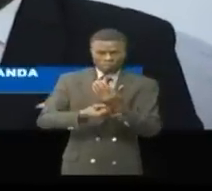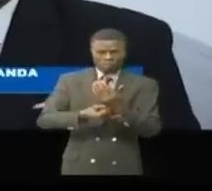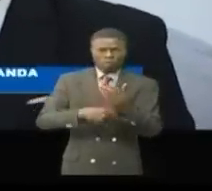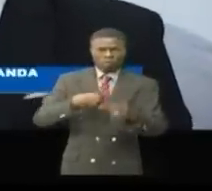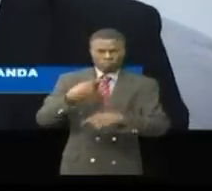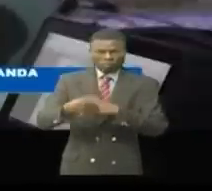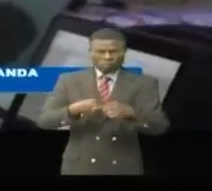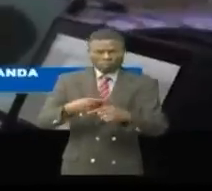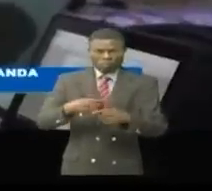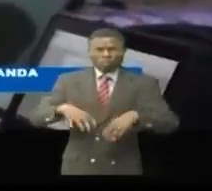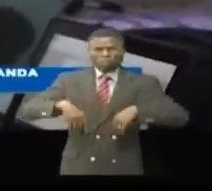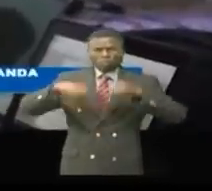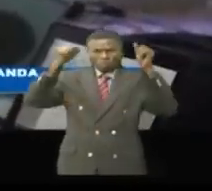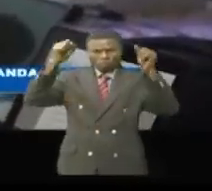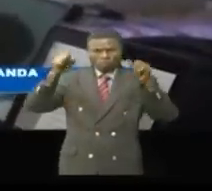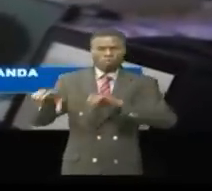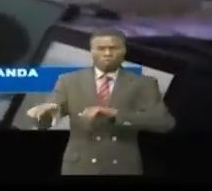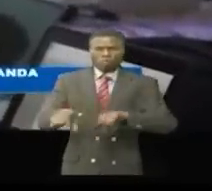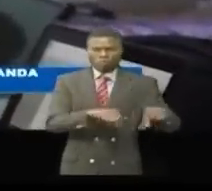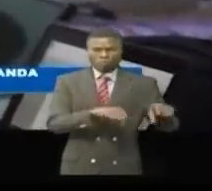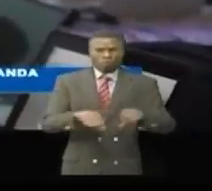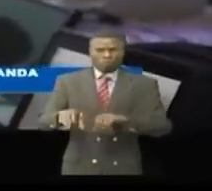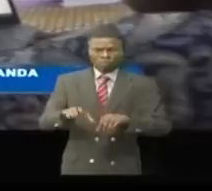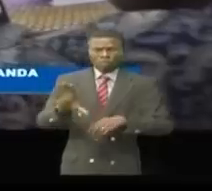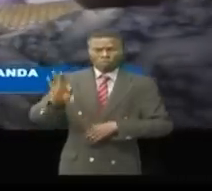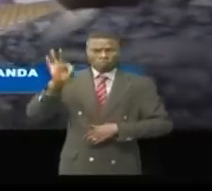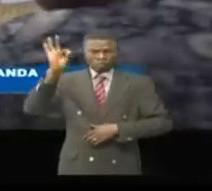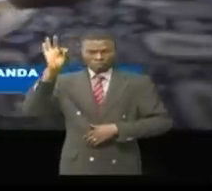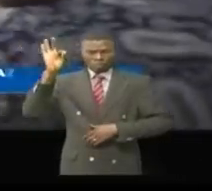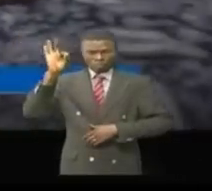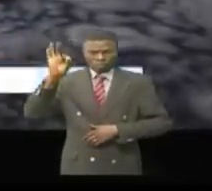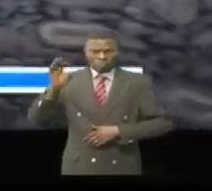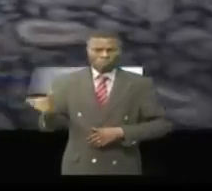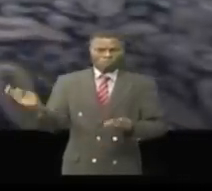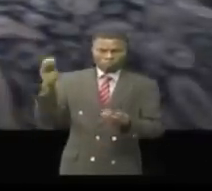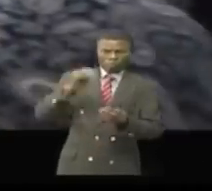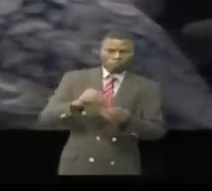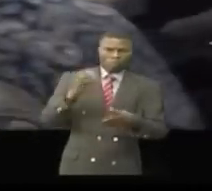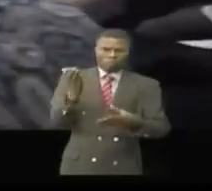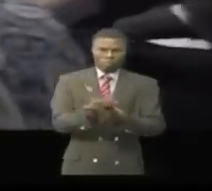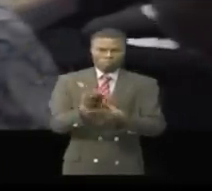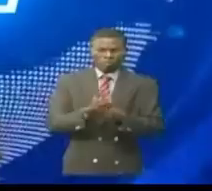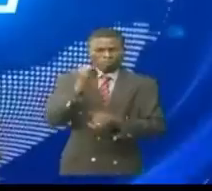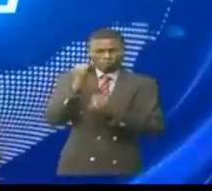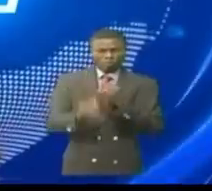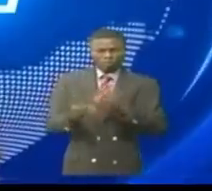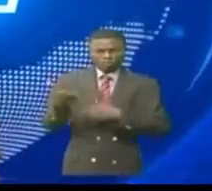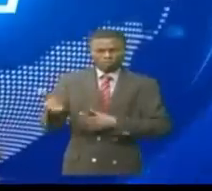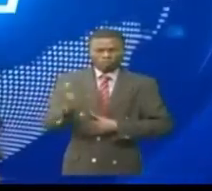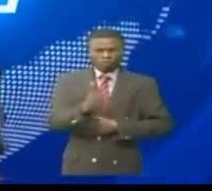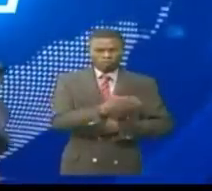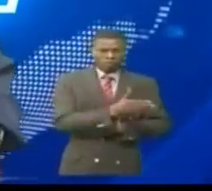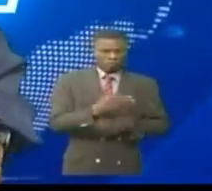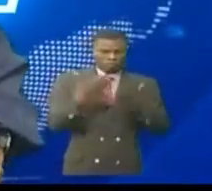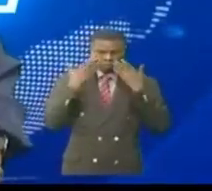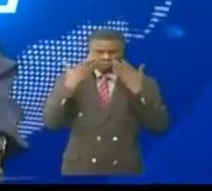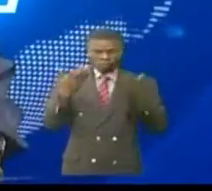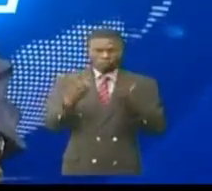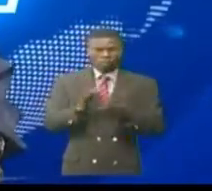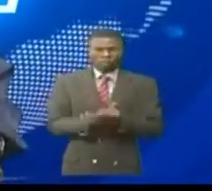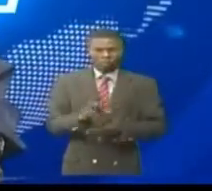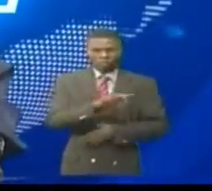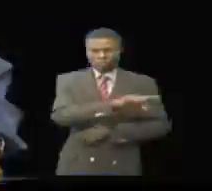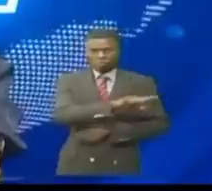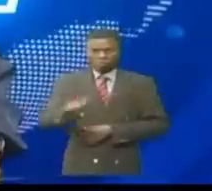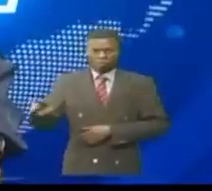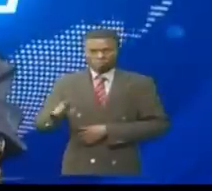procéder à la validation des activités retenues à compiler dans le document final. Voilà, et plus de